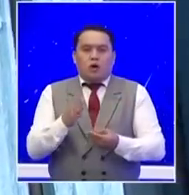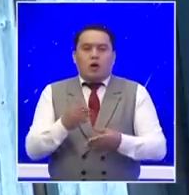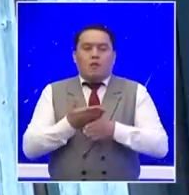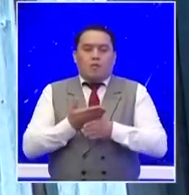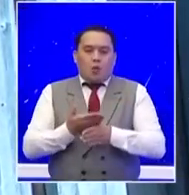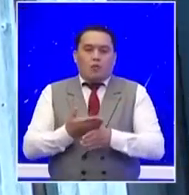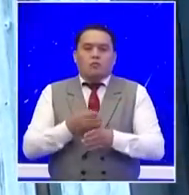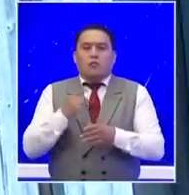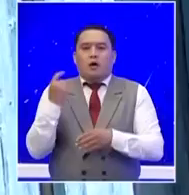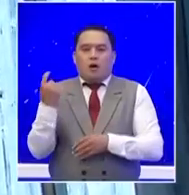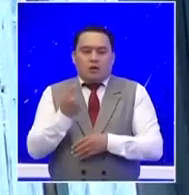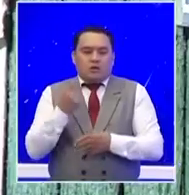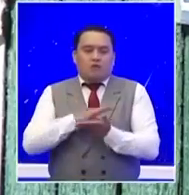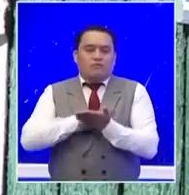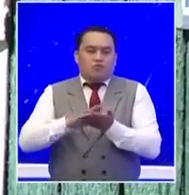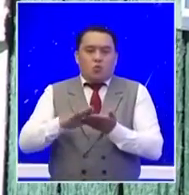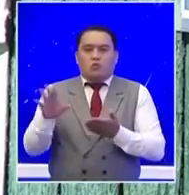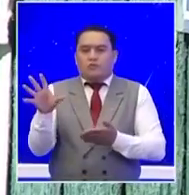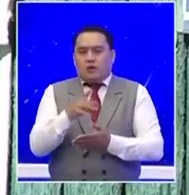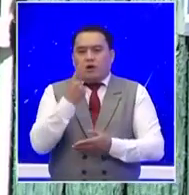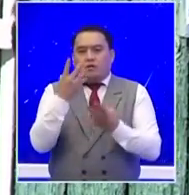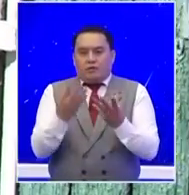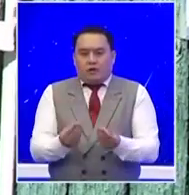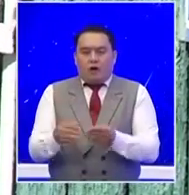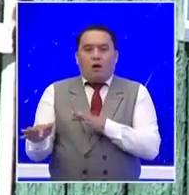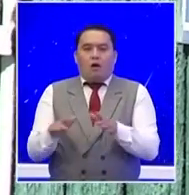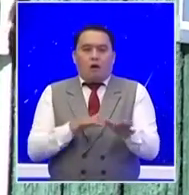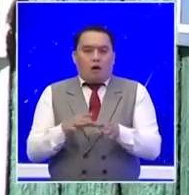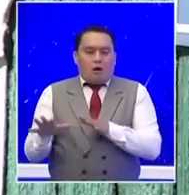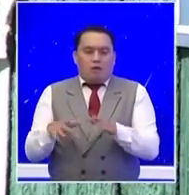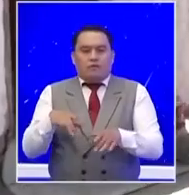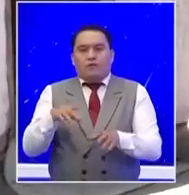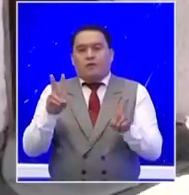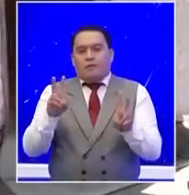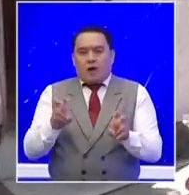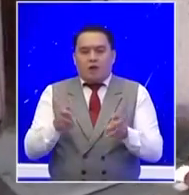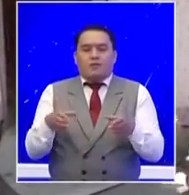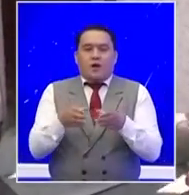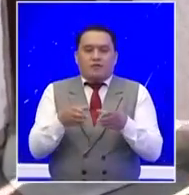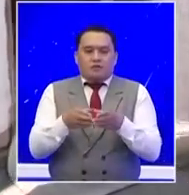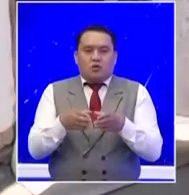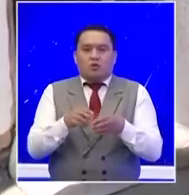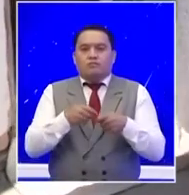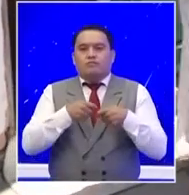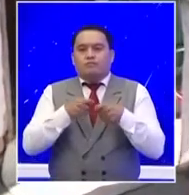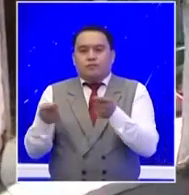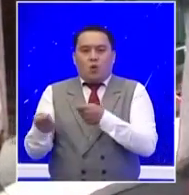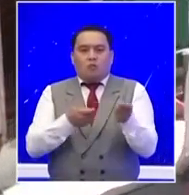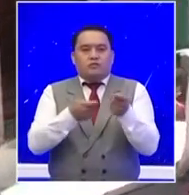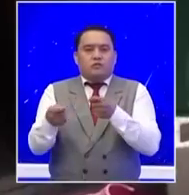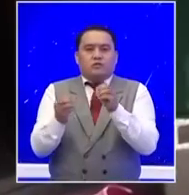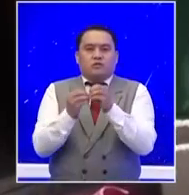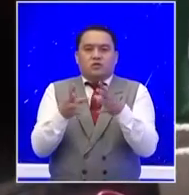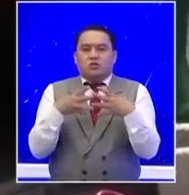окажут помощь по хозяйству. Всего в ходе одного дня благотворительной акции «Комкор Казахстан» члены профсоюза развезли продуктовые корзины